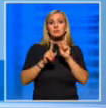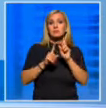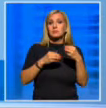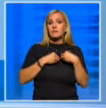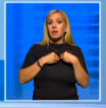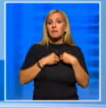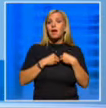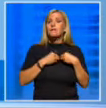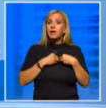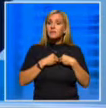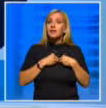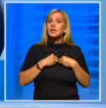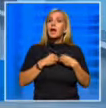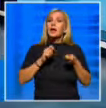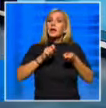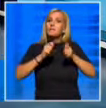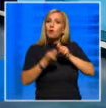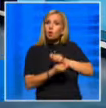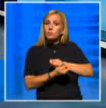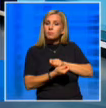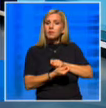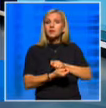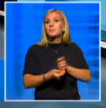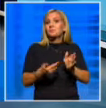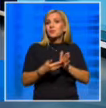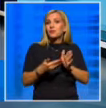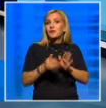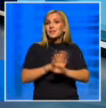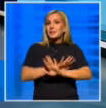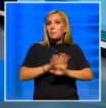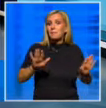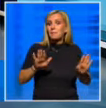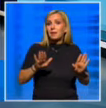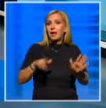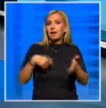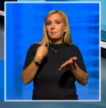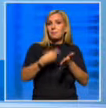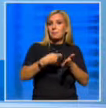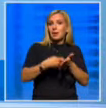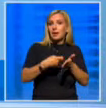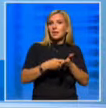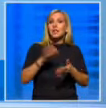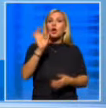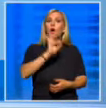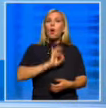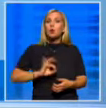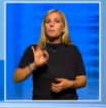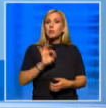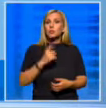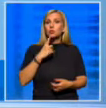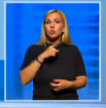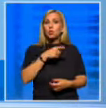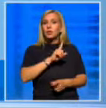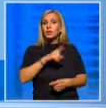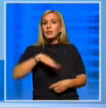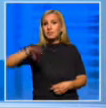реформи, които са заложени. Затова спряха парите и на Орбан, защото не си изпълнява ангажиментите, които беше поел. Затова те очакват